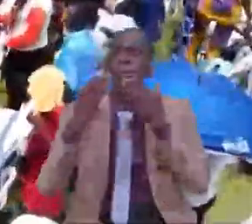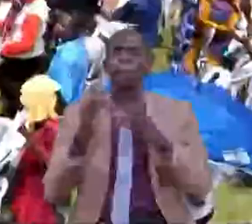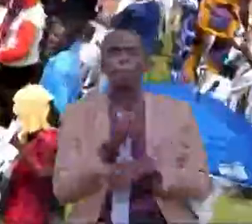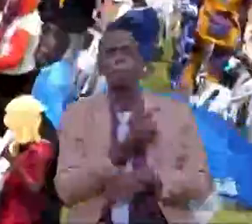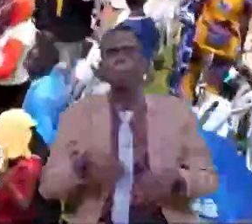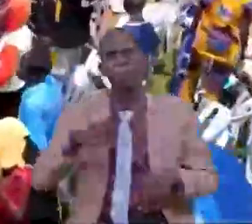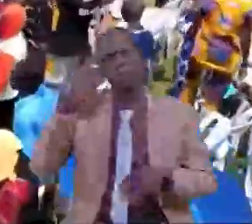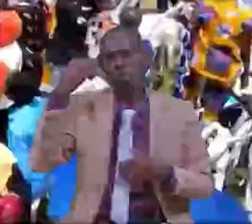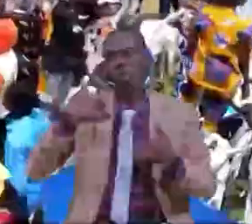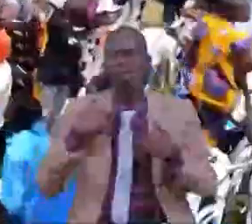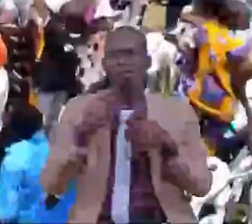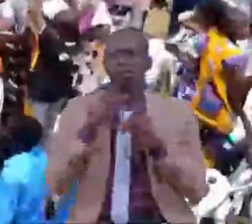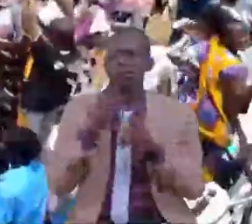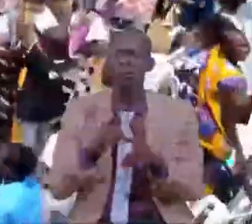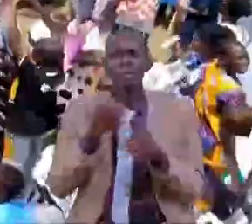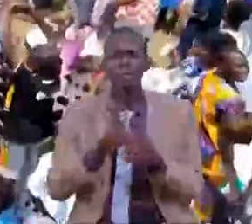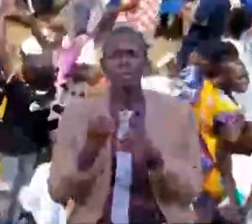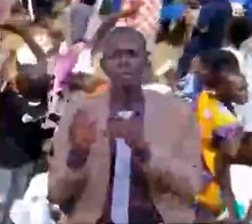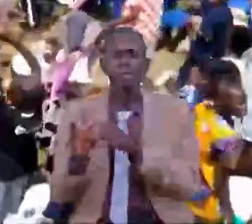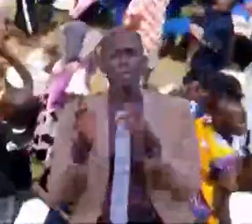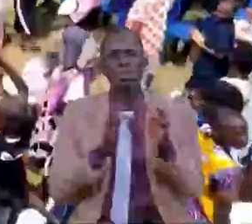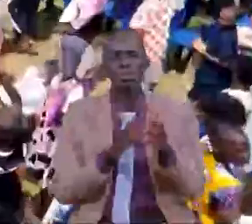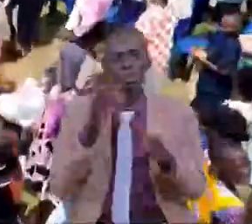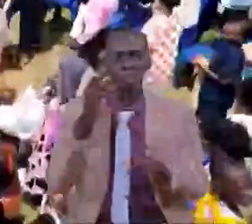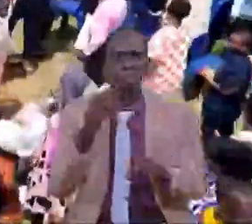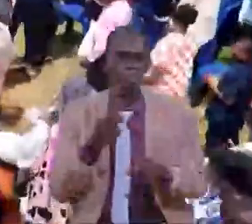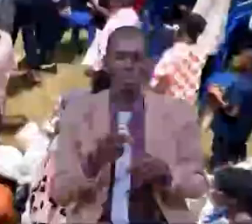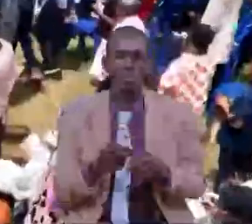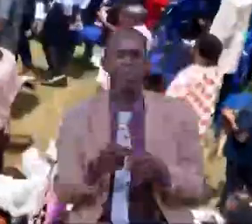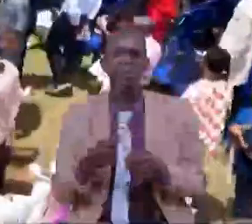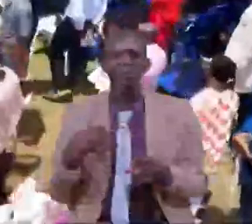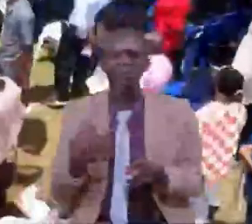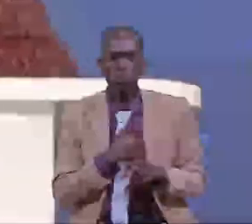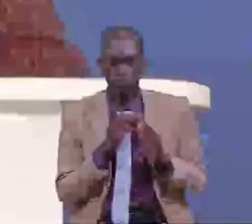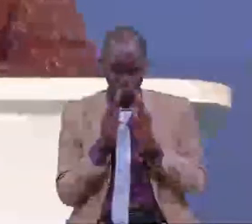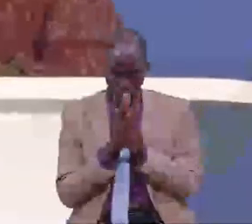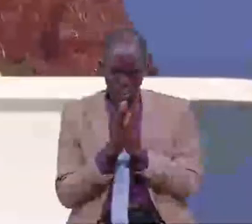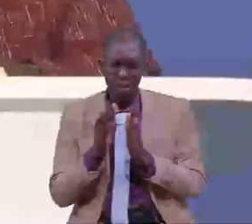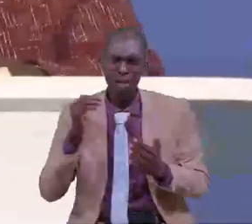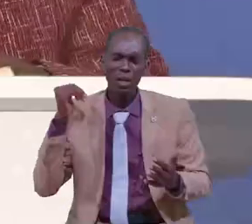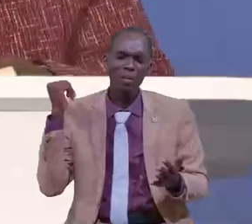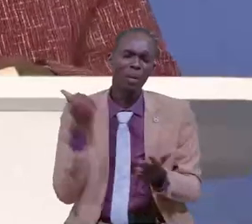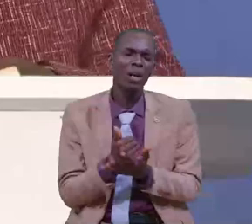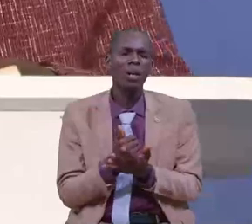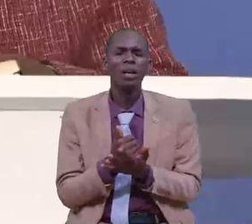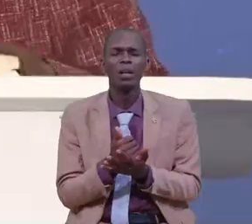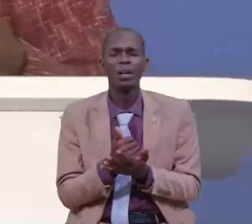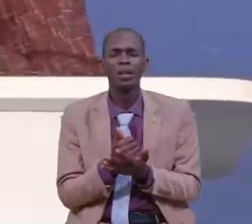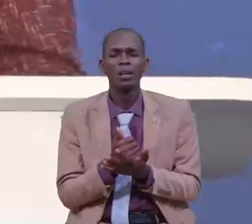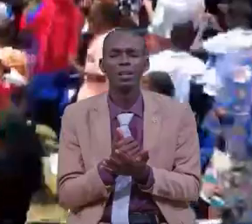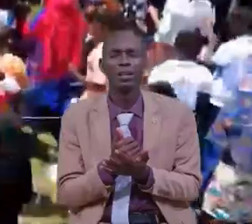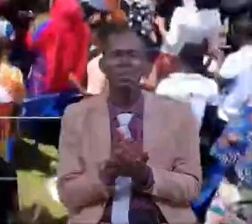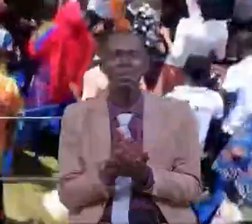Merci Seigneur pour l'exaucement. Au nom de Jésus, nous prions.